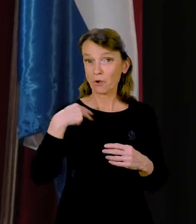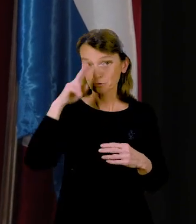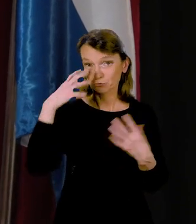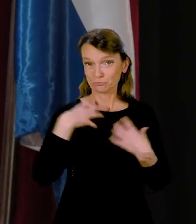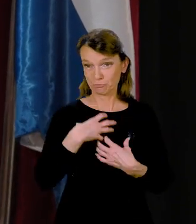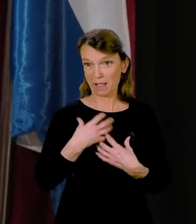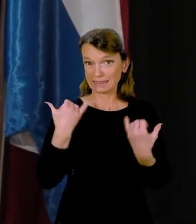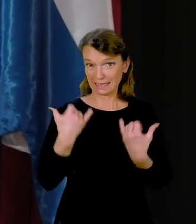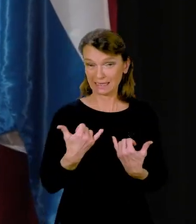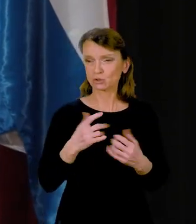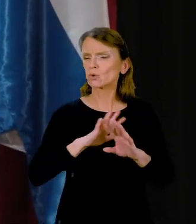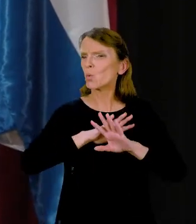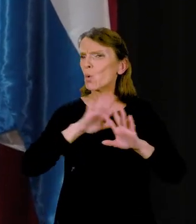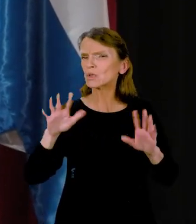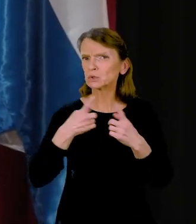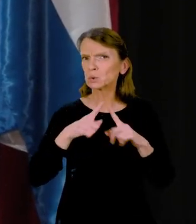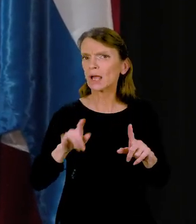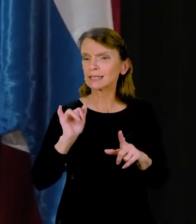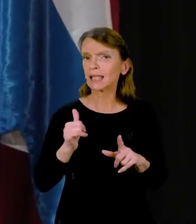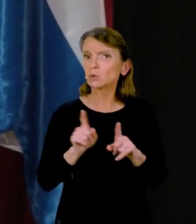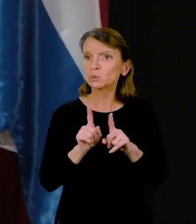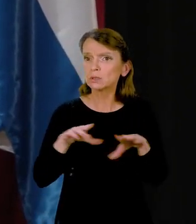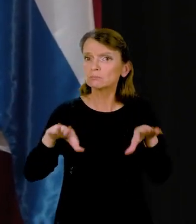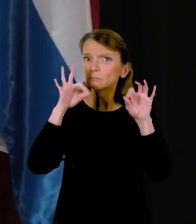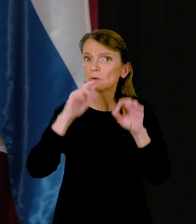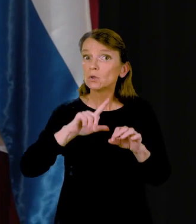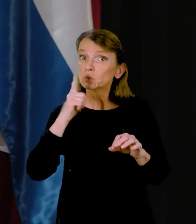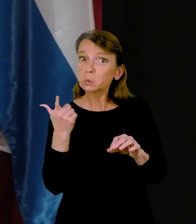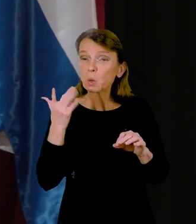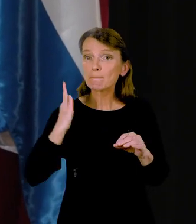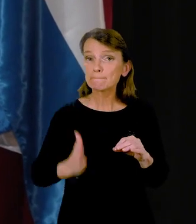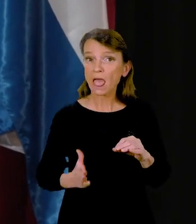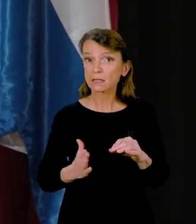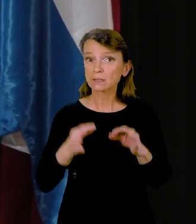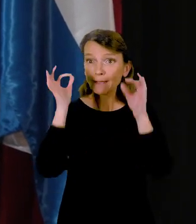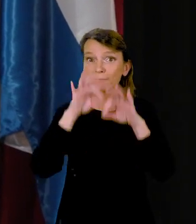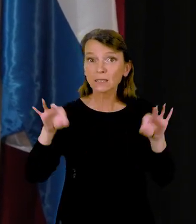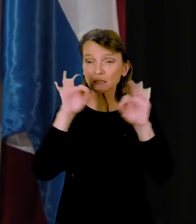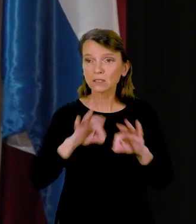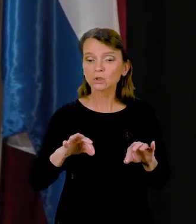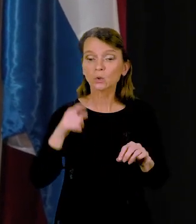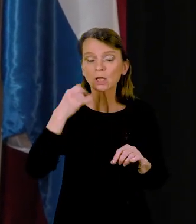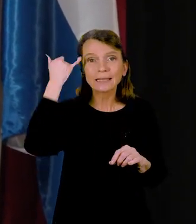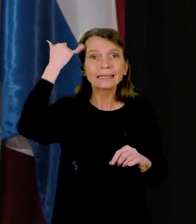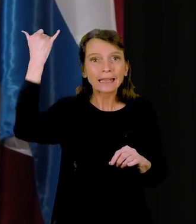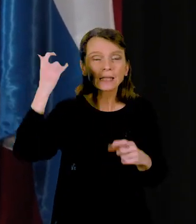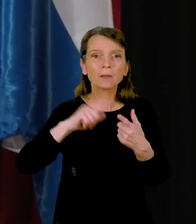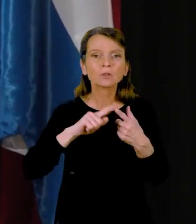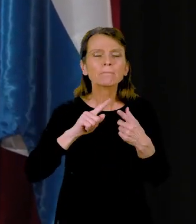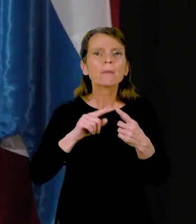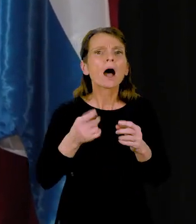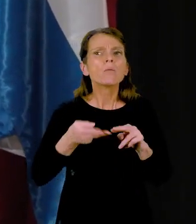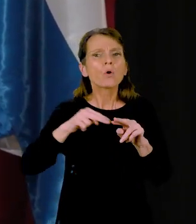je vse drugače, izkusil tudi tisto drugo plat prireditev, ki jo idejno in potem vse bolj